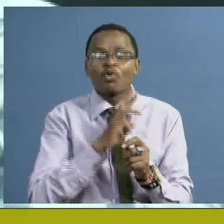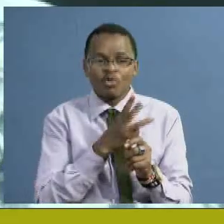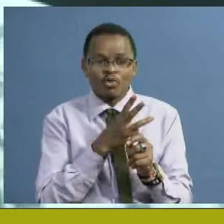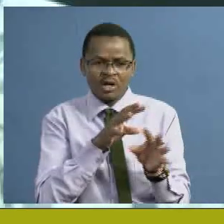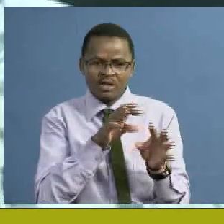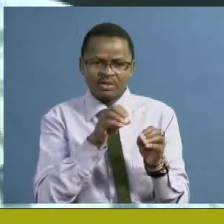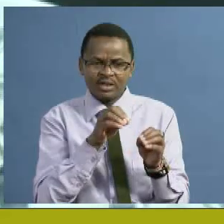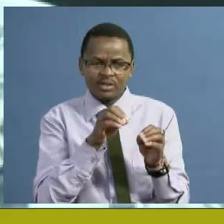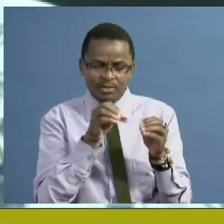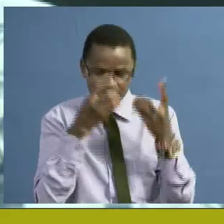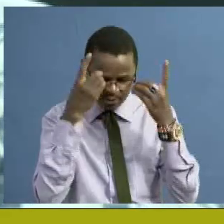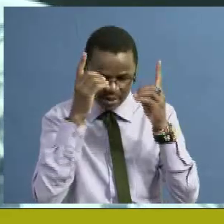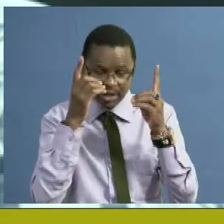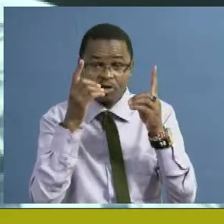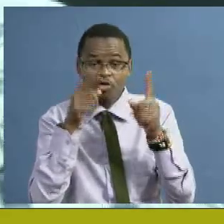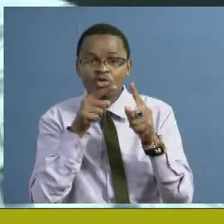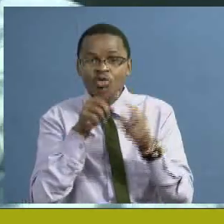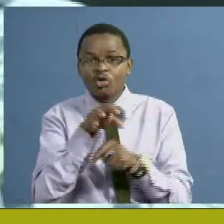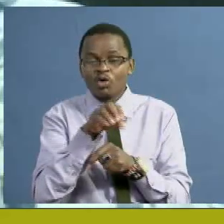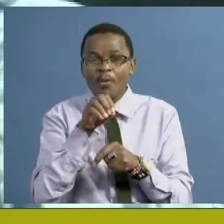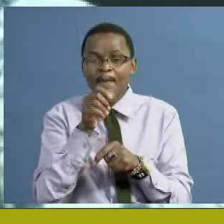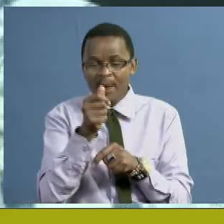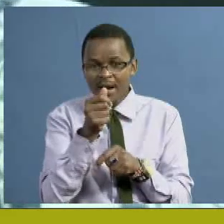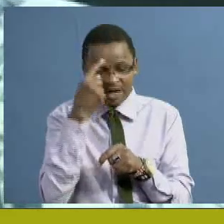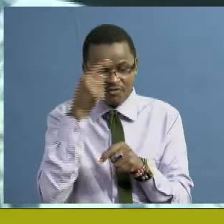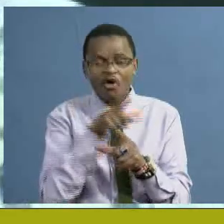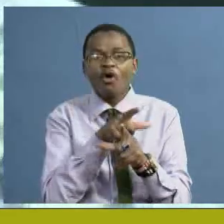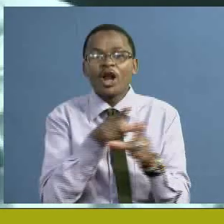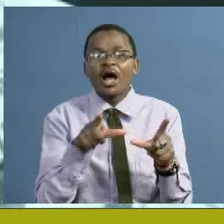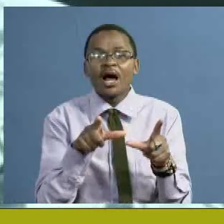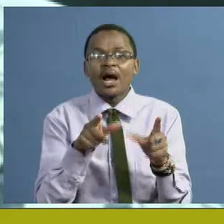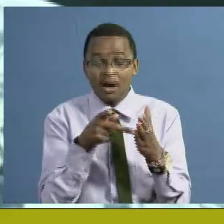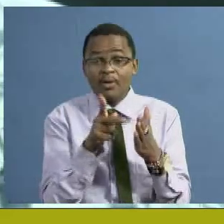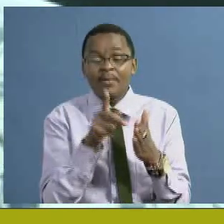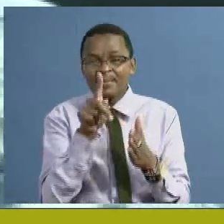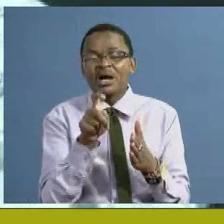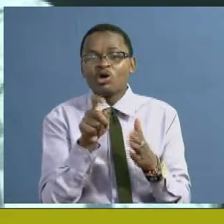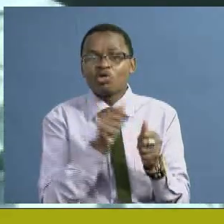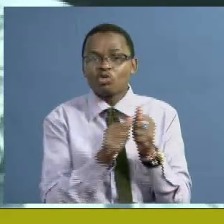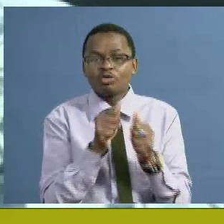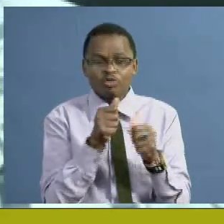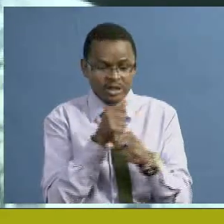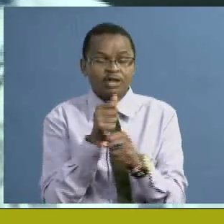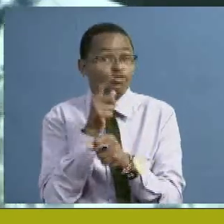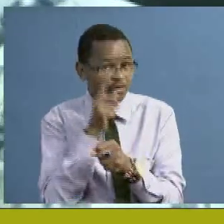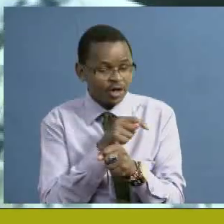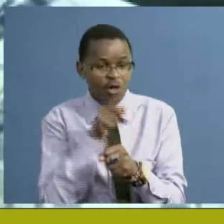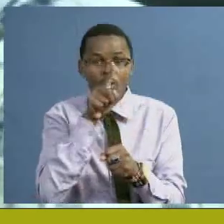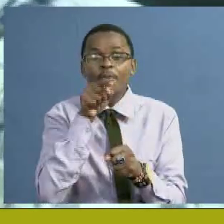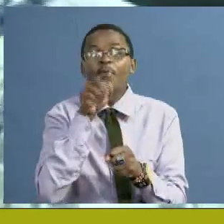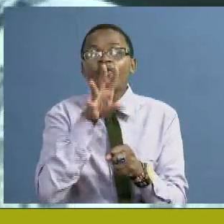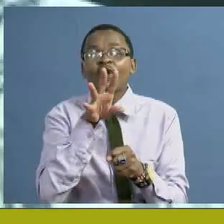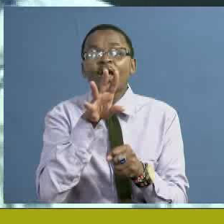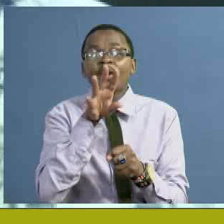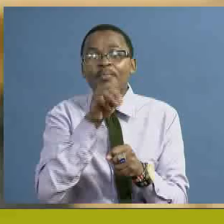a decision was made to adopt the money for land compensation, which we did, yeah, 1.5 million